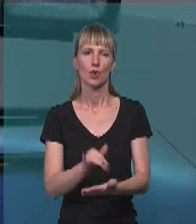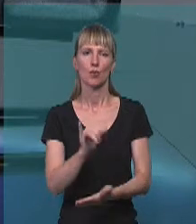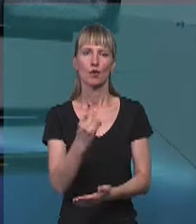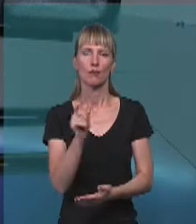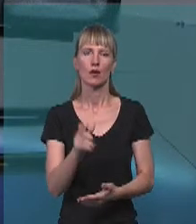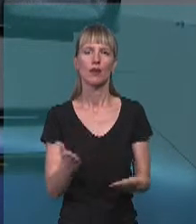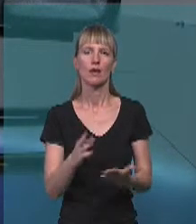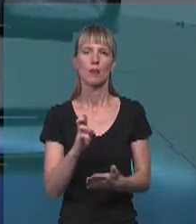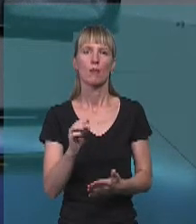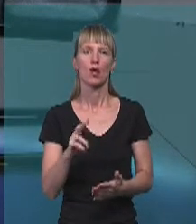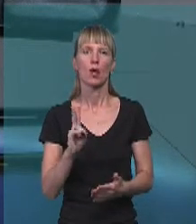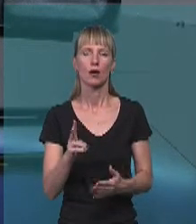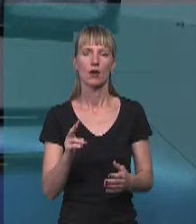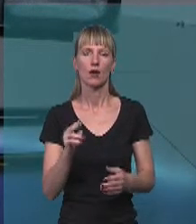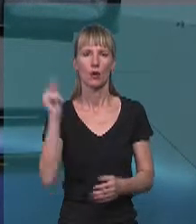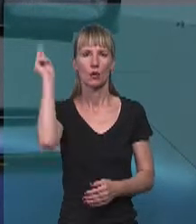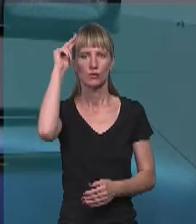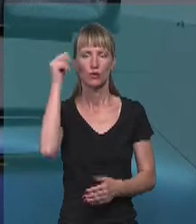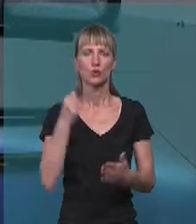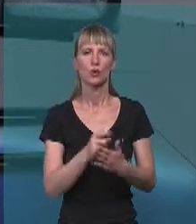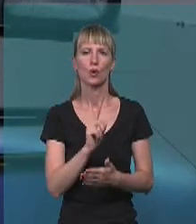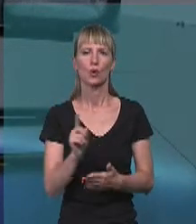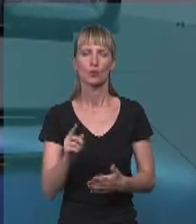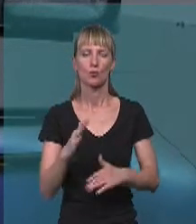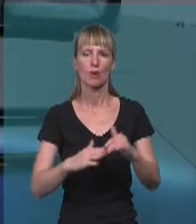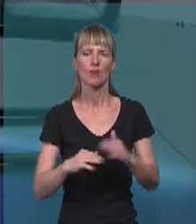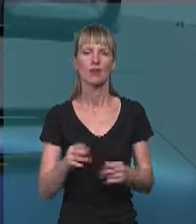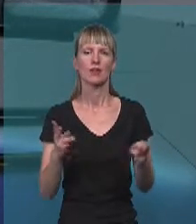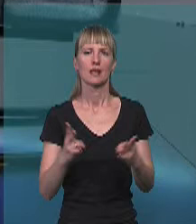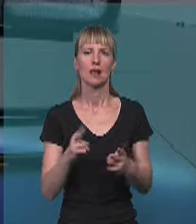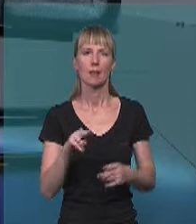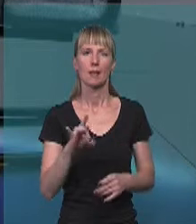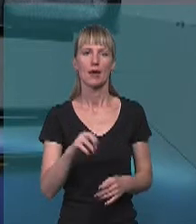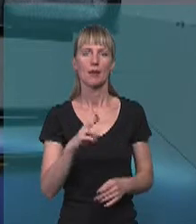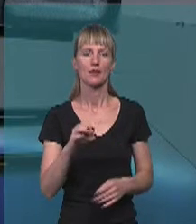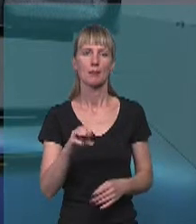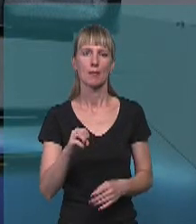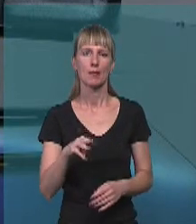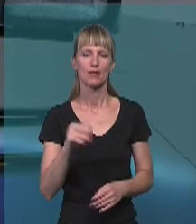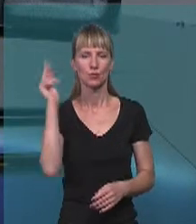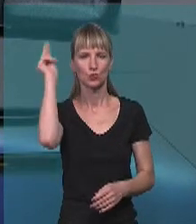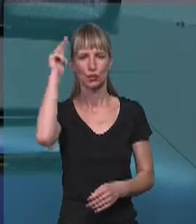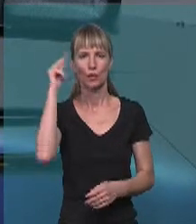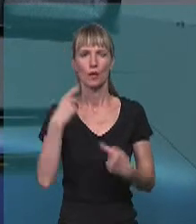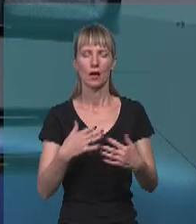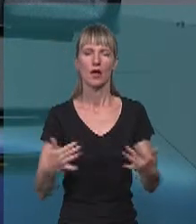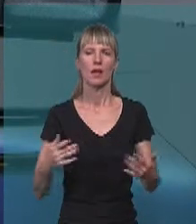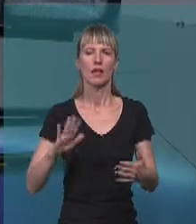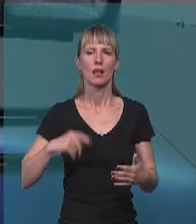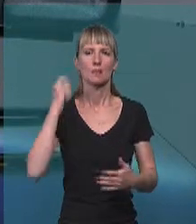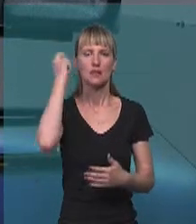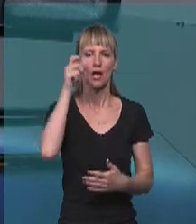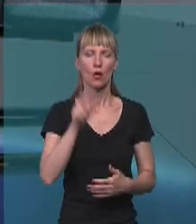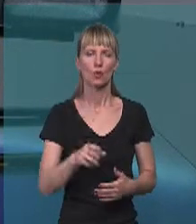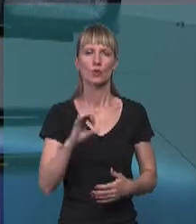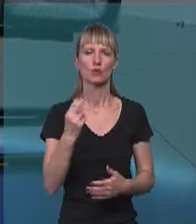дитини, на який блок предметів, тому що до кожної професії треба предмети. Ну, а далі, далі пішли психологи,